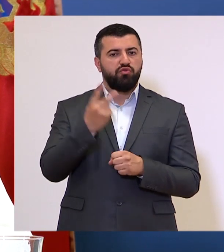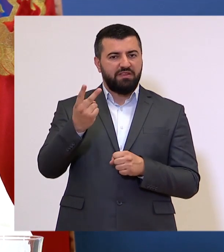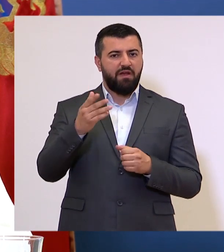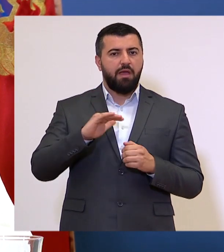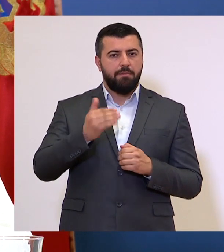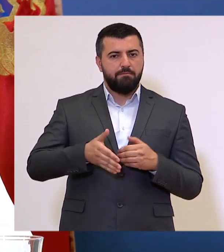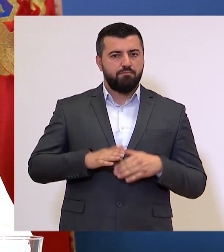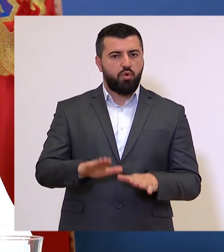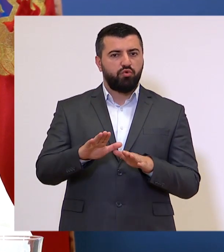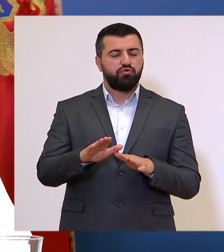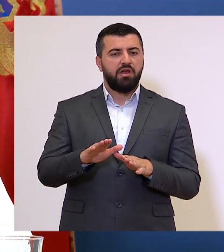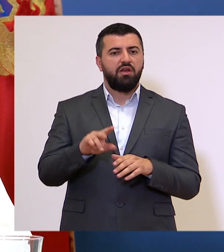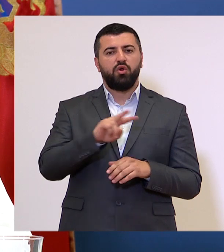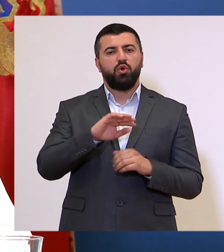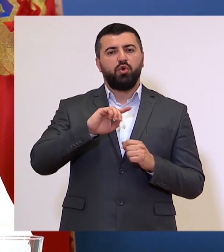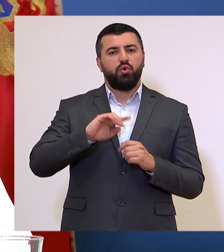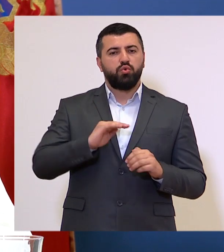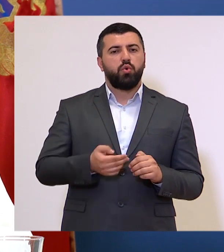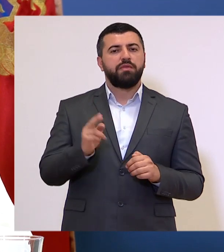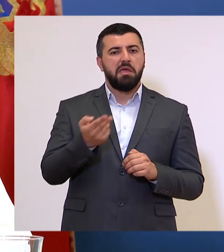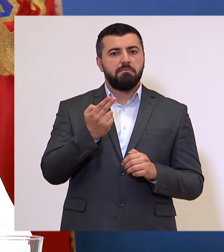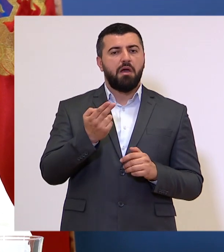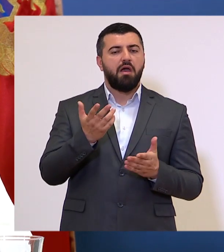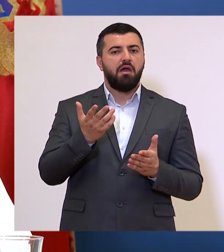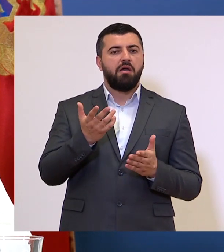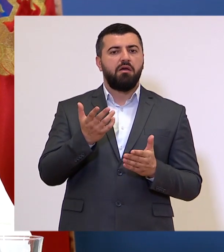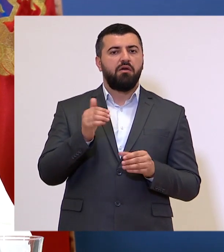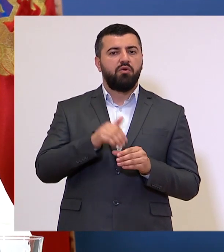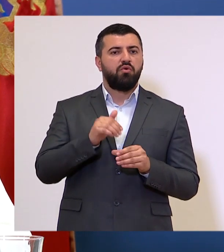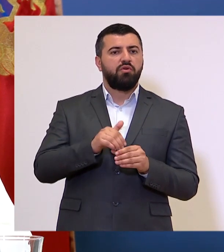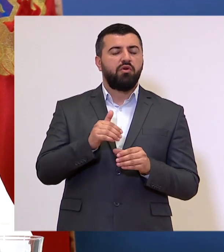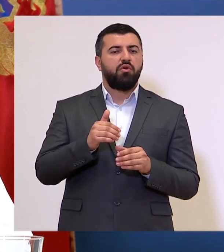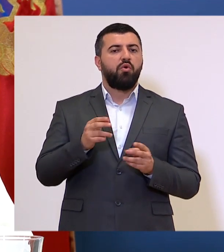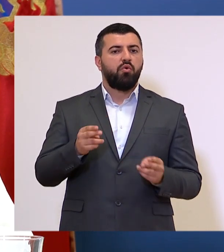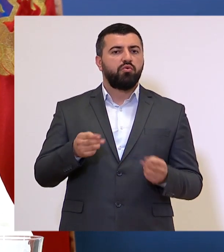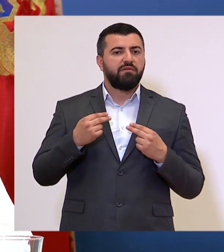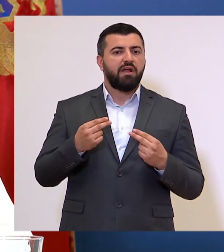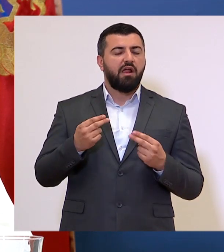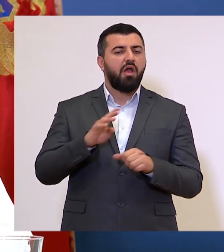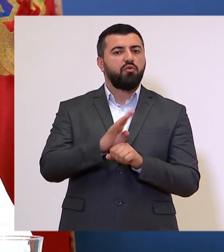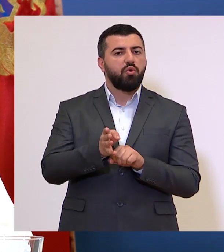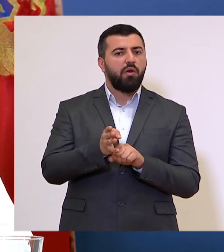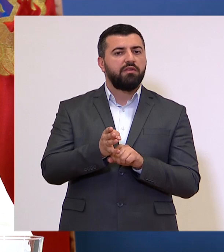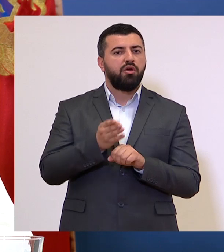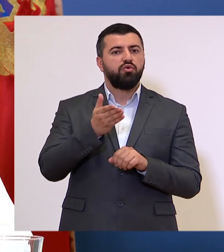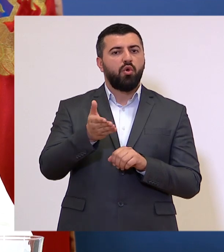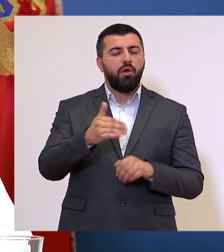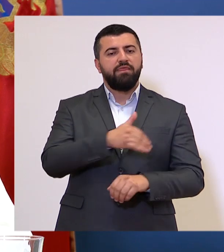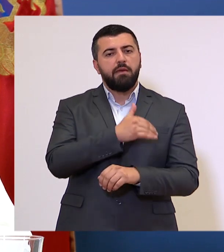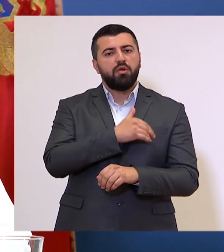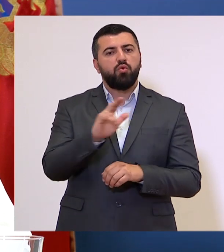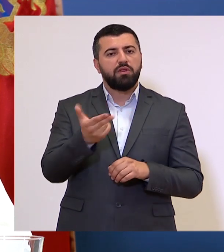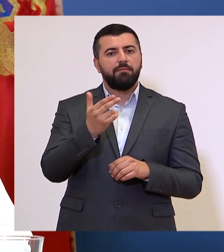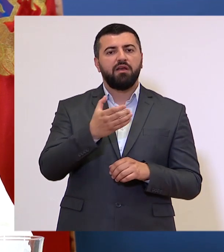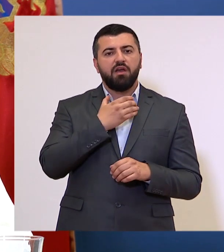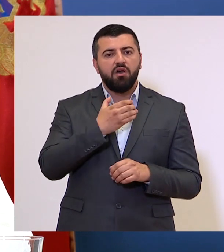porođaja kod trudnica koje su imale simptomatologiju koja bi odgovarala COVID-19, a to je temperatura,